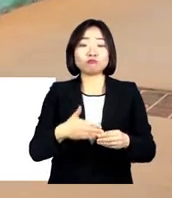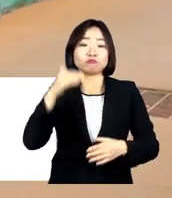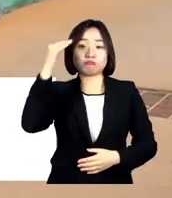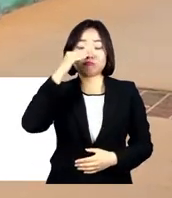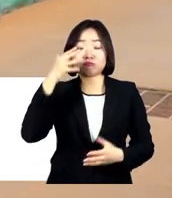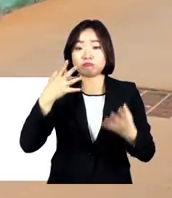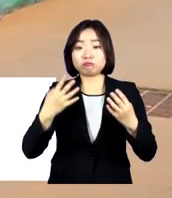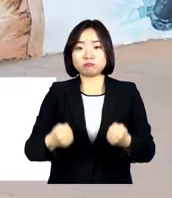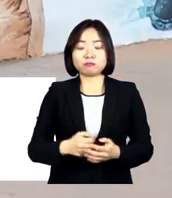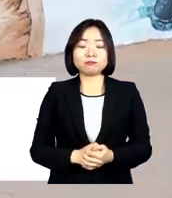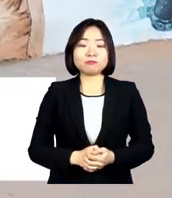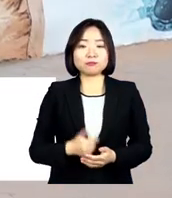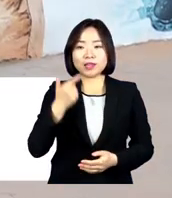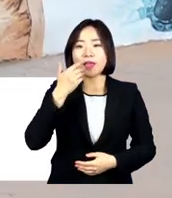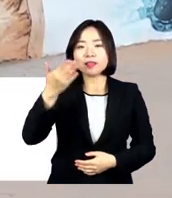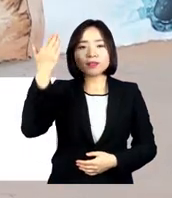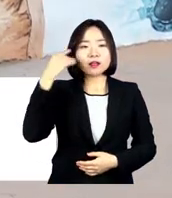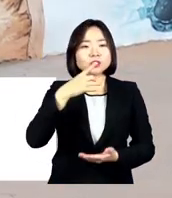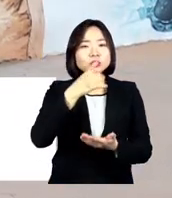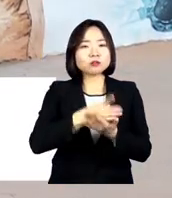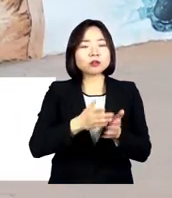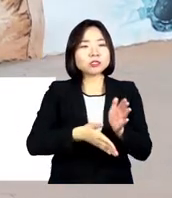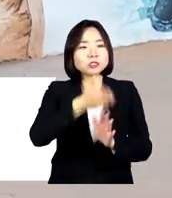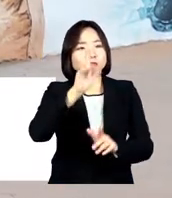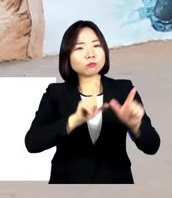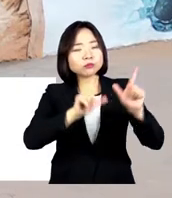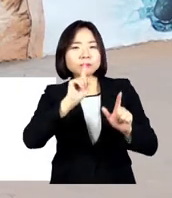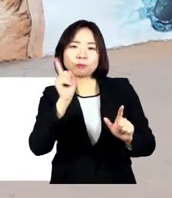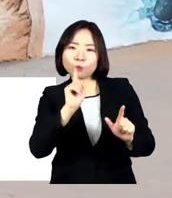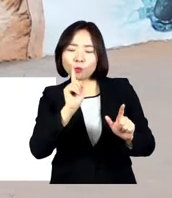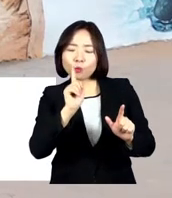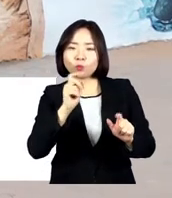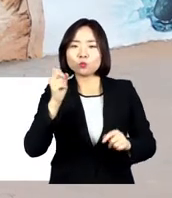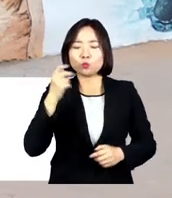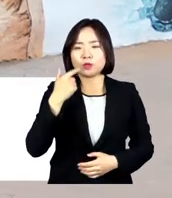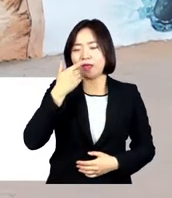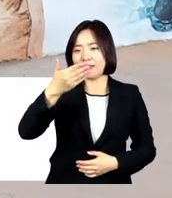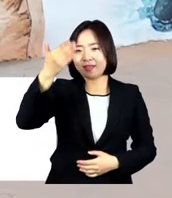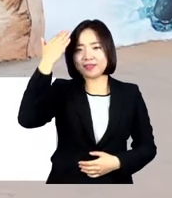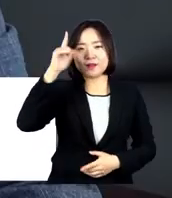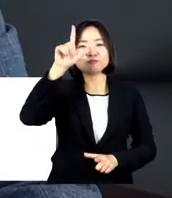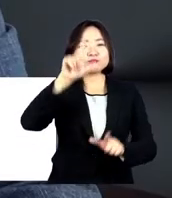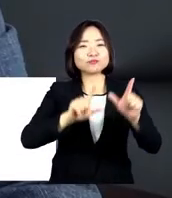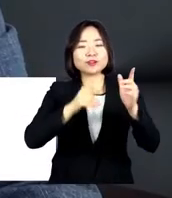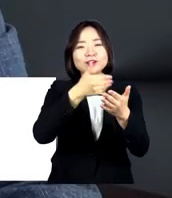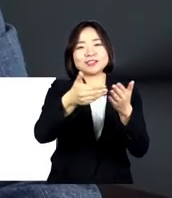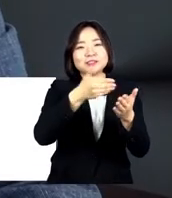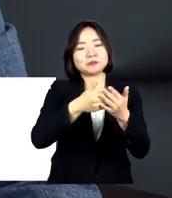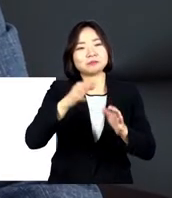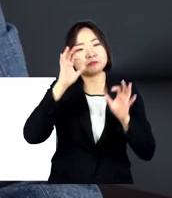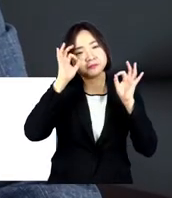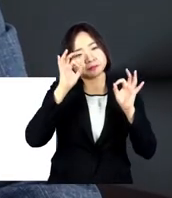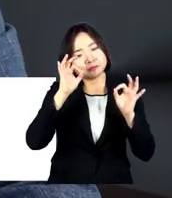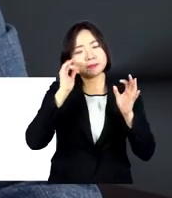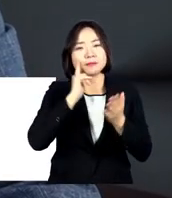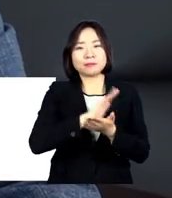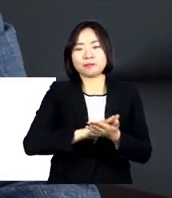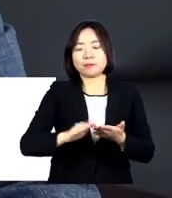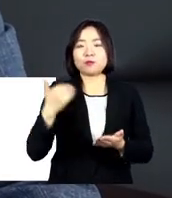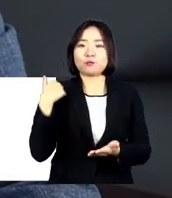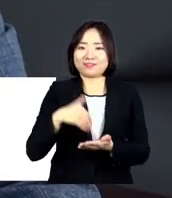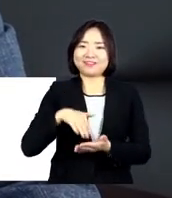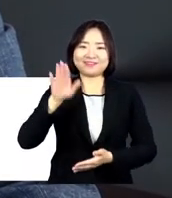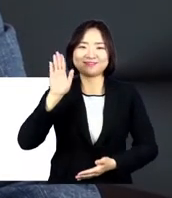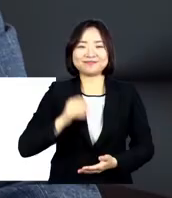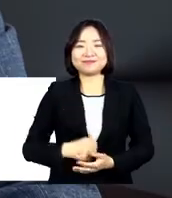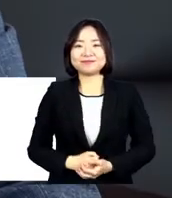많이 와가지고 아 과거에 이 동네가 이랬었구나 또 옛날 또 정취를 느낄 수 있는 그 이제 힐링을 하고